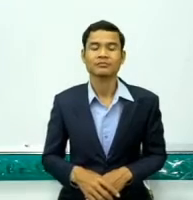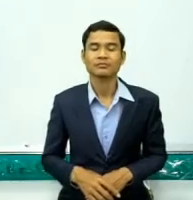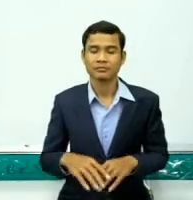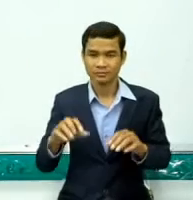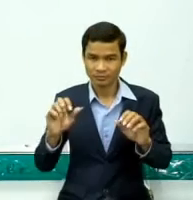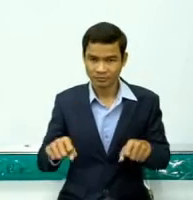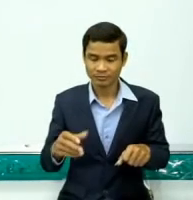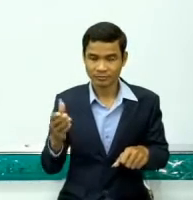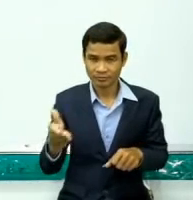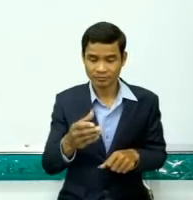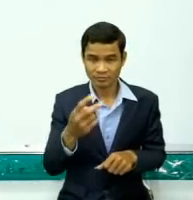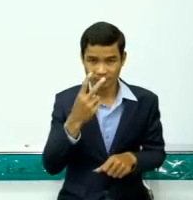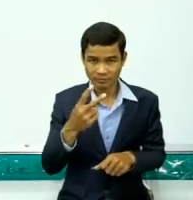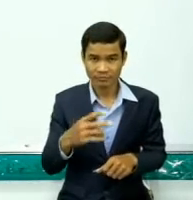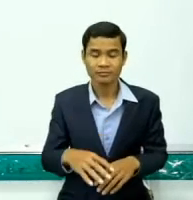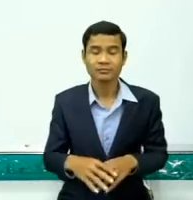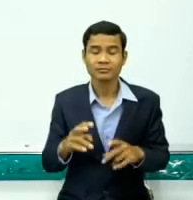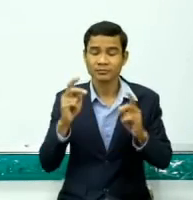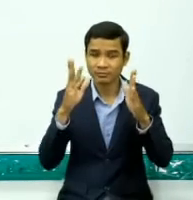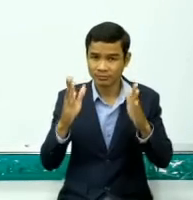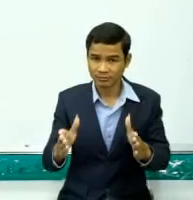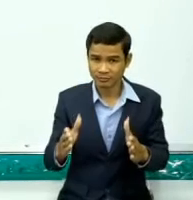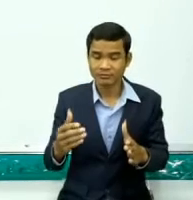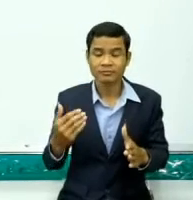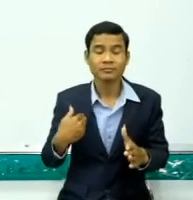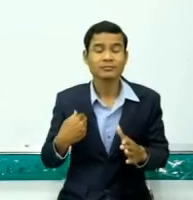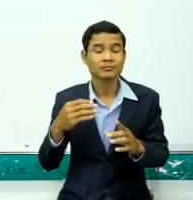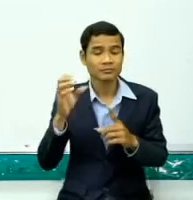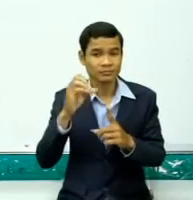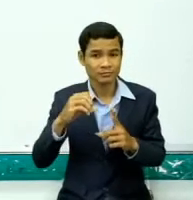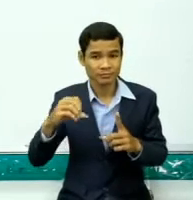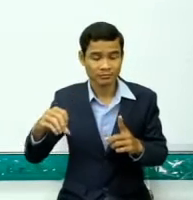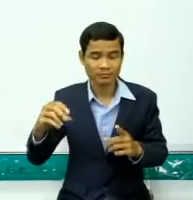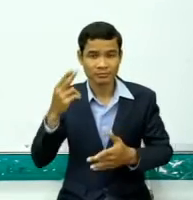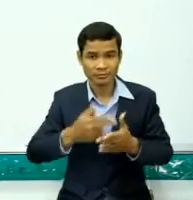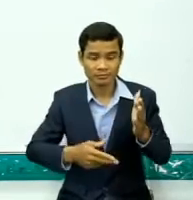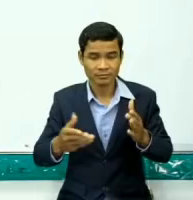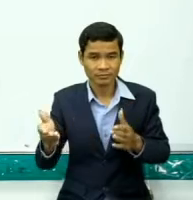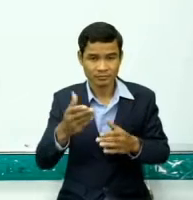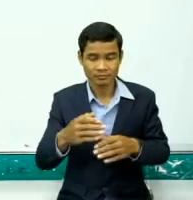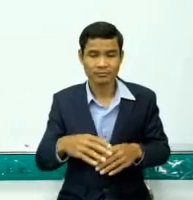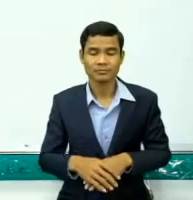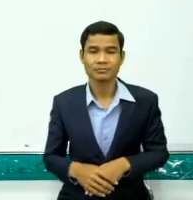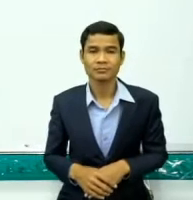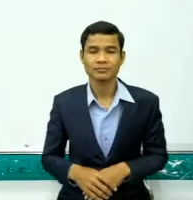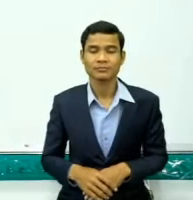chà con chà mơ ná ta này cứ nên miền là bà vậy đấy